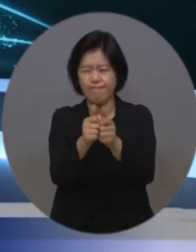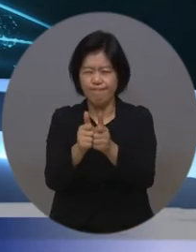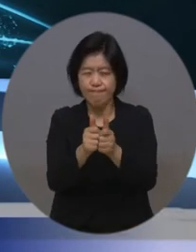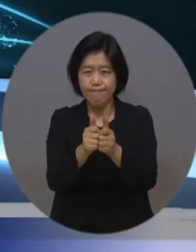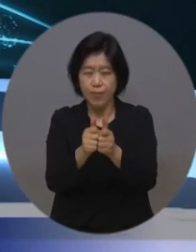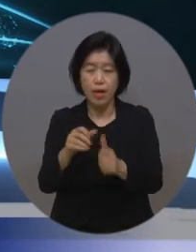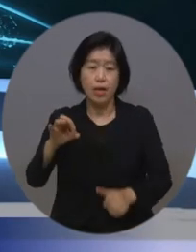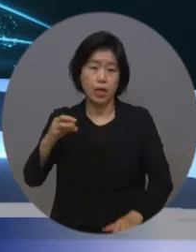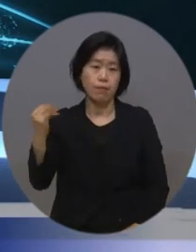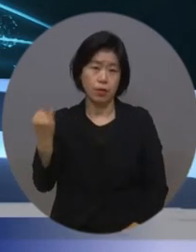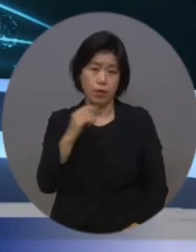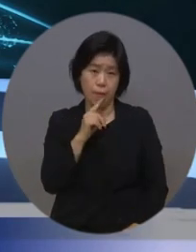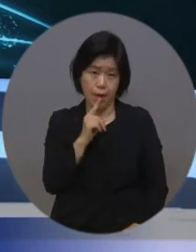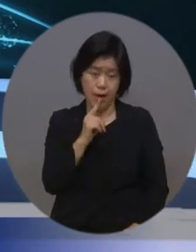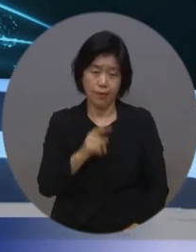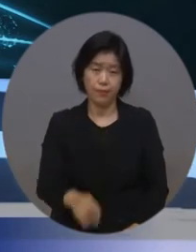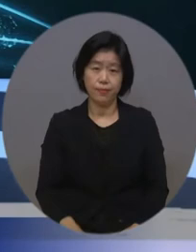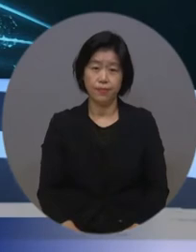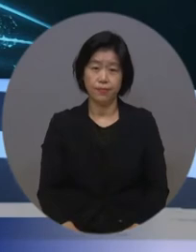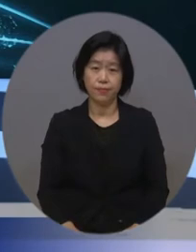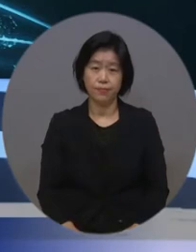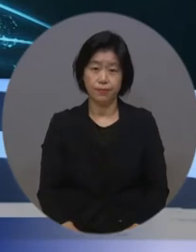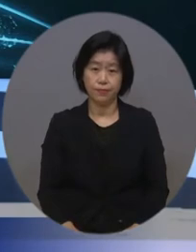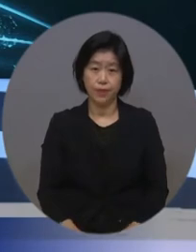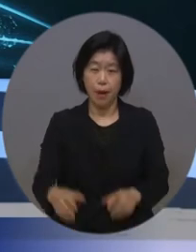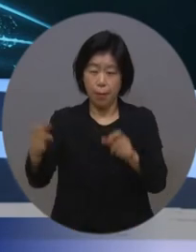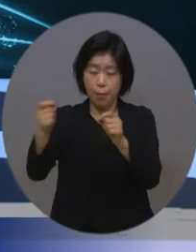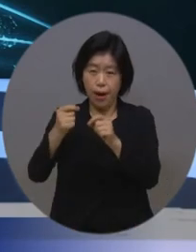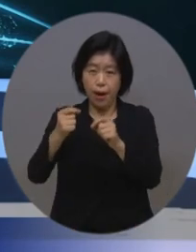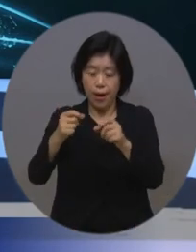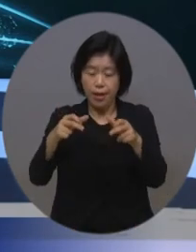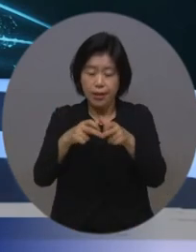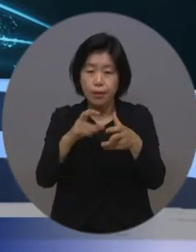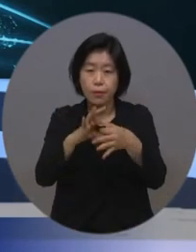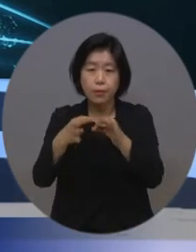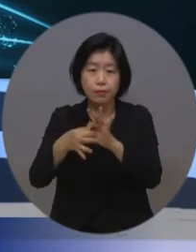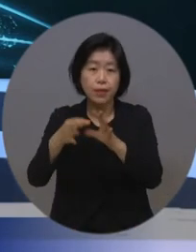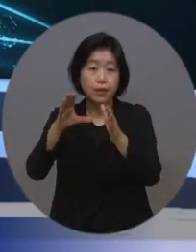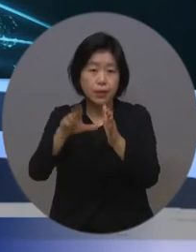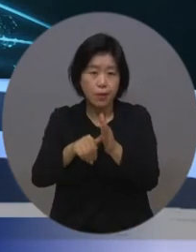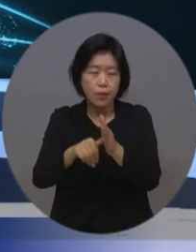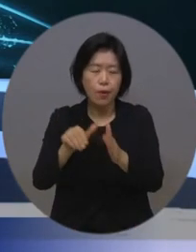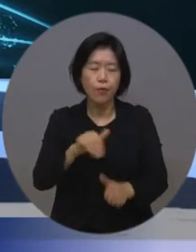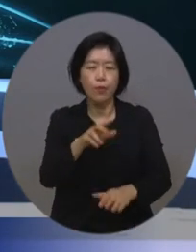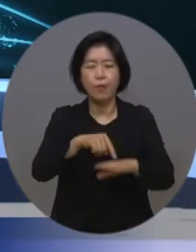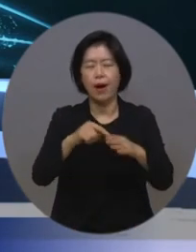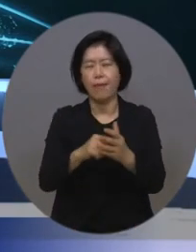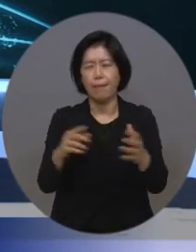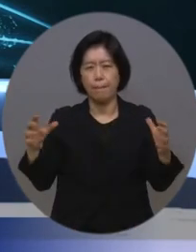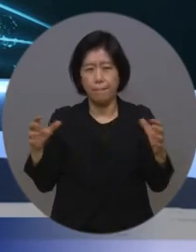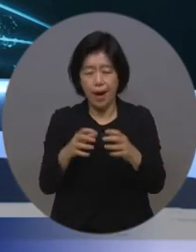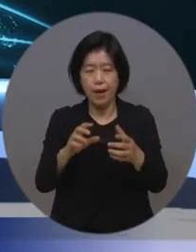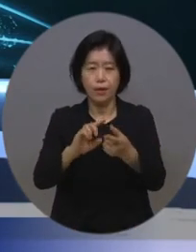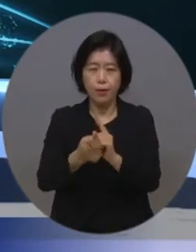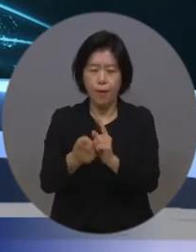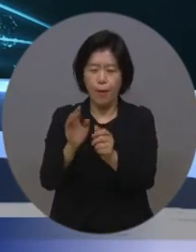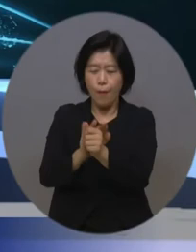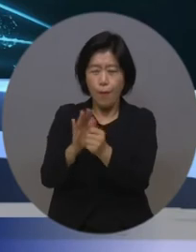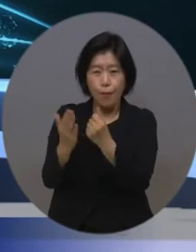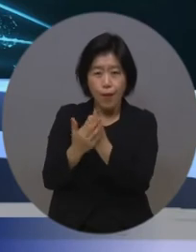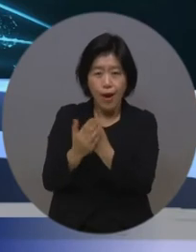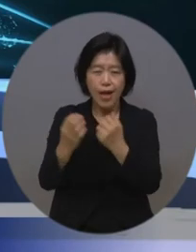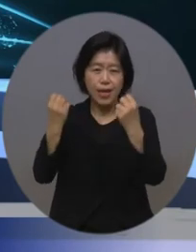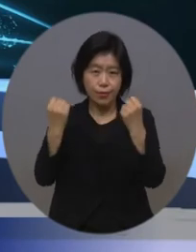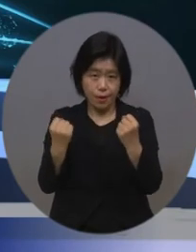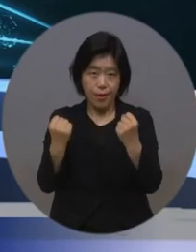하나 되어 함께했기 때문인데요. 다가오는 패럴림픽에서도 모두 한 마음으로 서로 아낌없이 응원하며